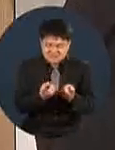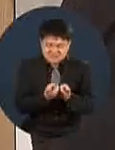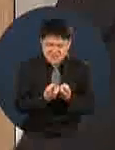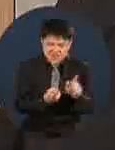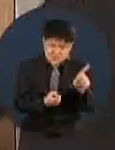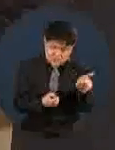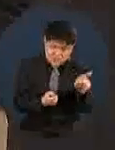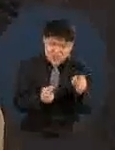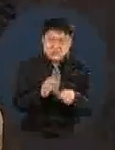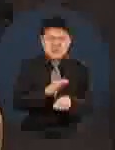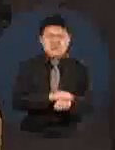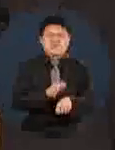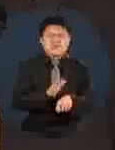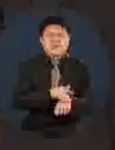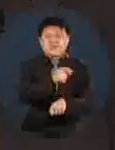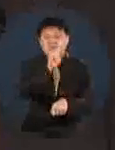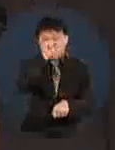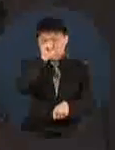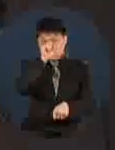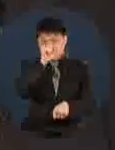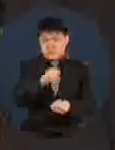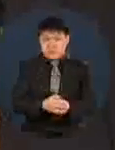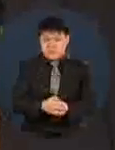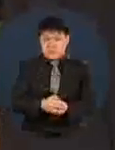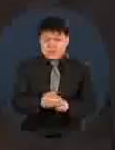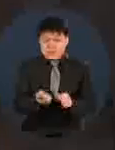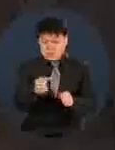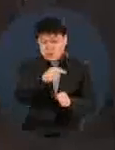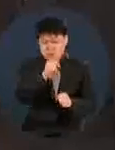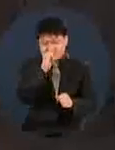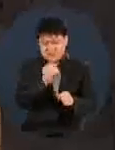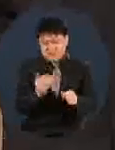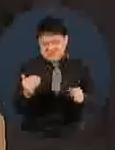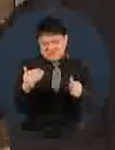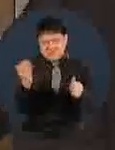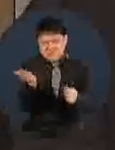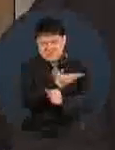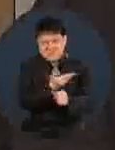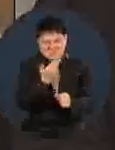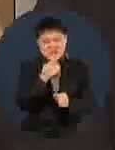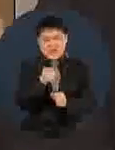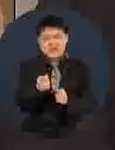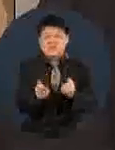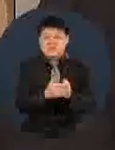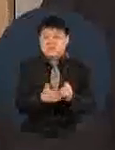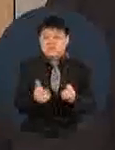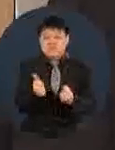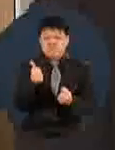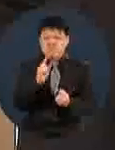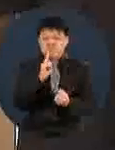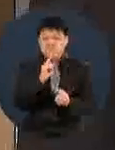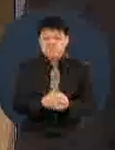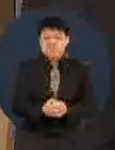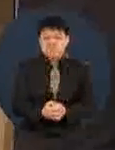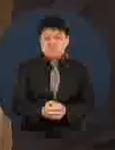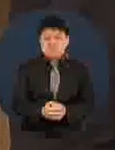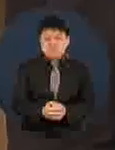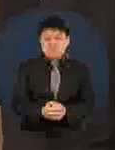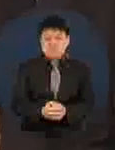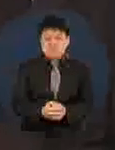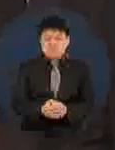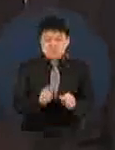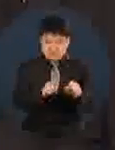그 자리가 좋은 자리. 때에 따라 이렇게 들여다보고 나와 끊는 맛도 있으니까 짚고 하나 네. 미는 건 당연하겠습니다. 그다음에 느는